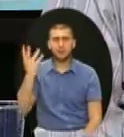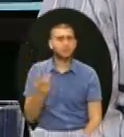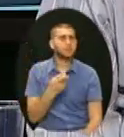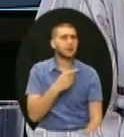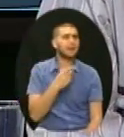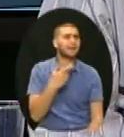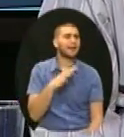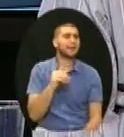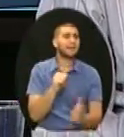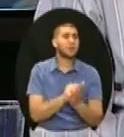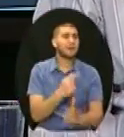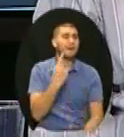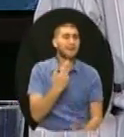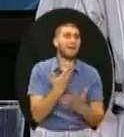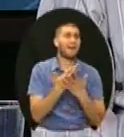לך עיתון אחד